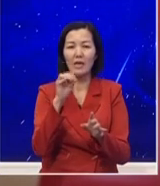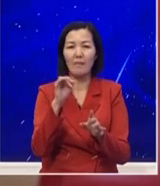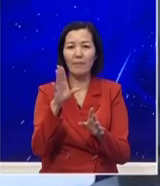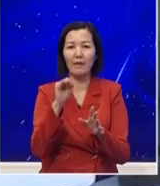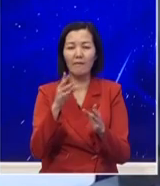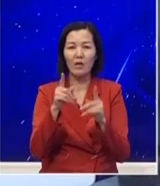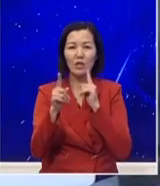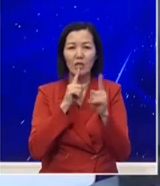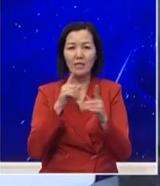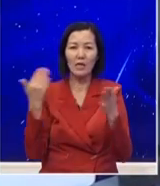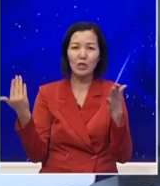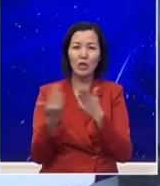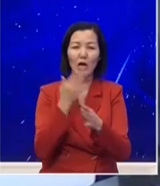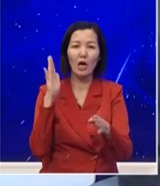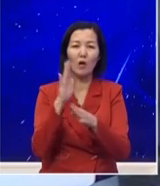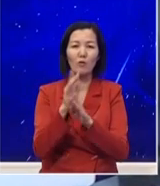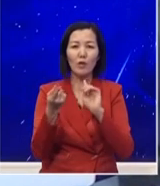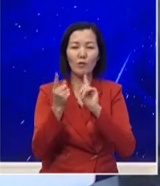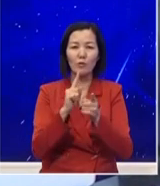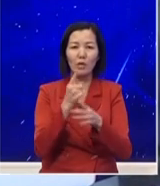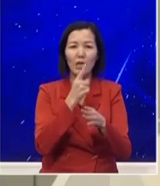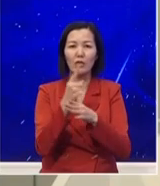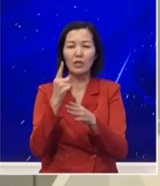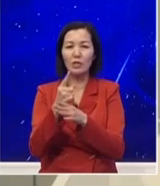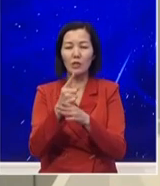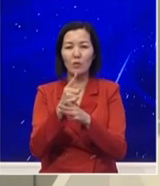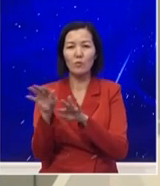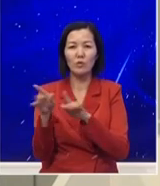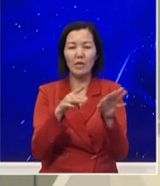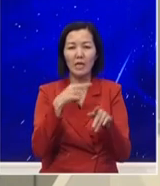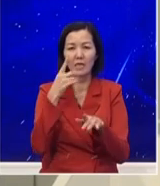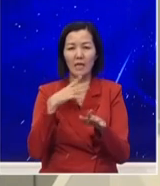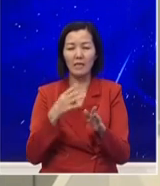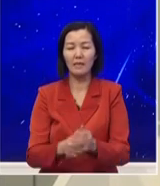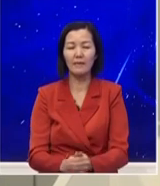баспасөз жиынында жаңа қаулыдағы өзгерістер мен шектеу шараларын айтты.